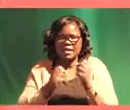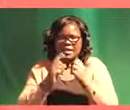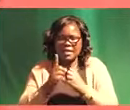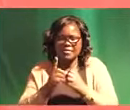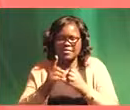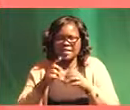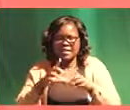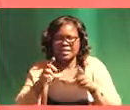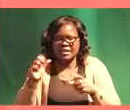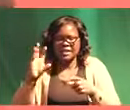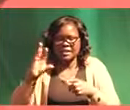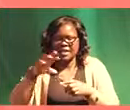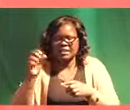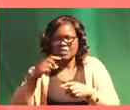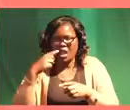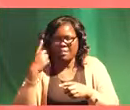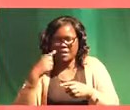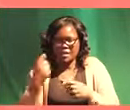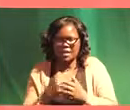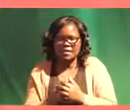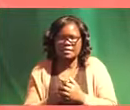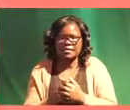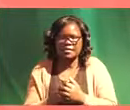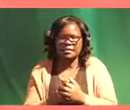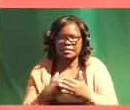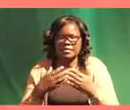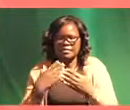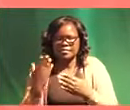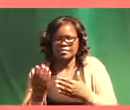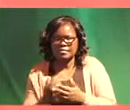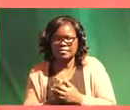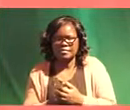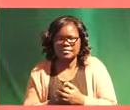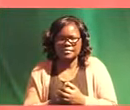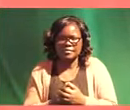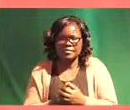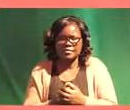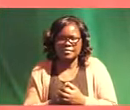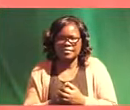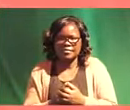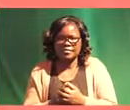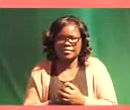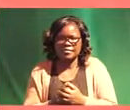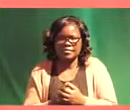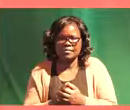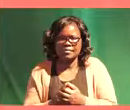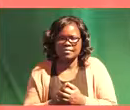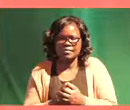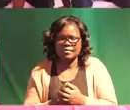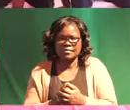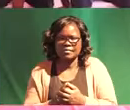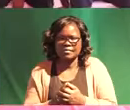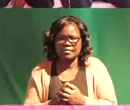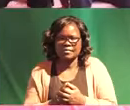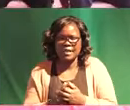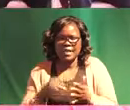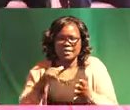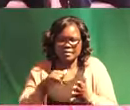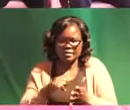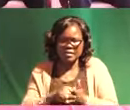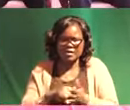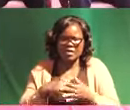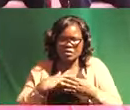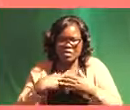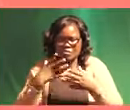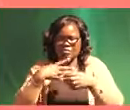miraa, na ile miraa inaponyeza kifua inatoka kwangu, inatoka ngalao, ngalao ni ya kutoka kwangu, na watu wanajua ya kwamba